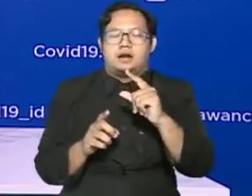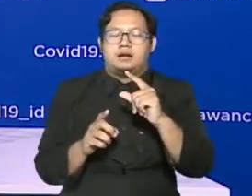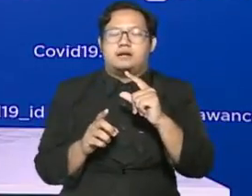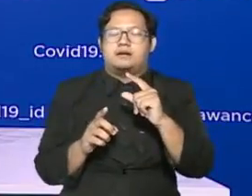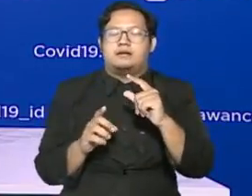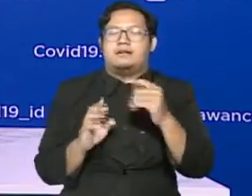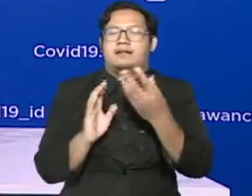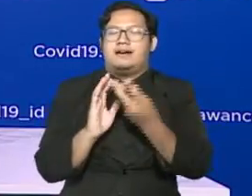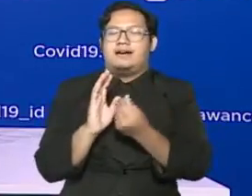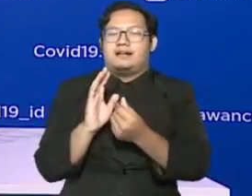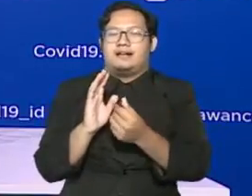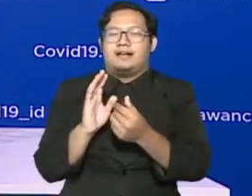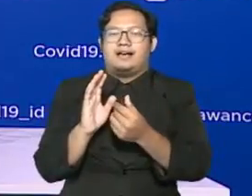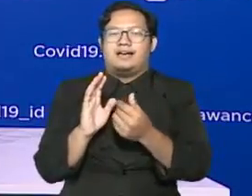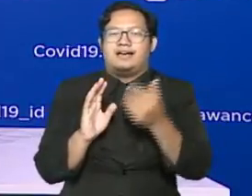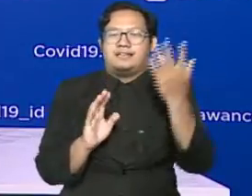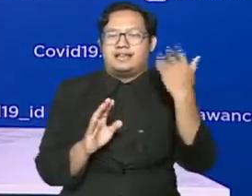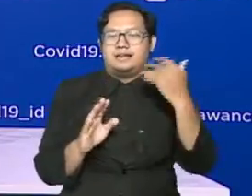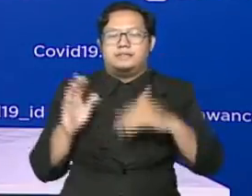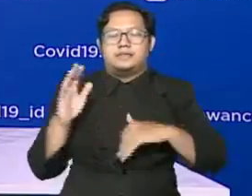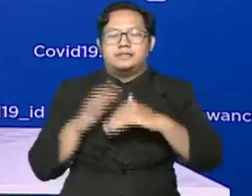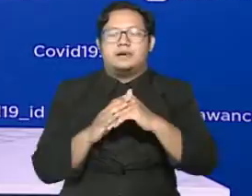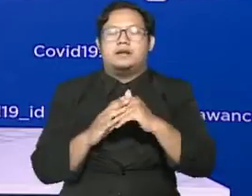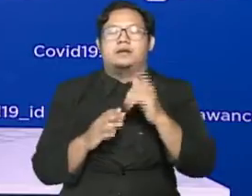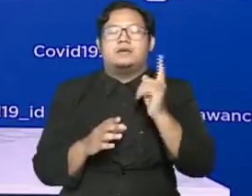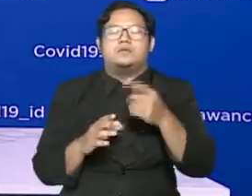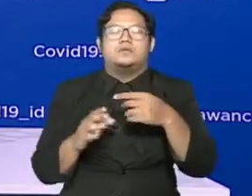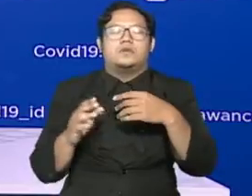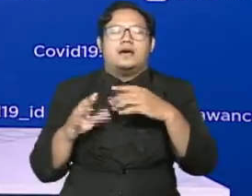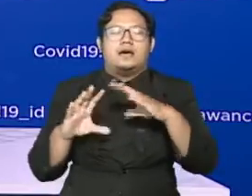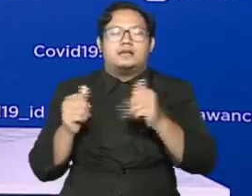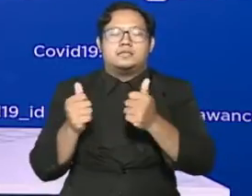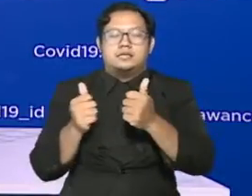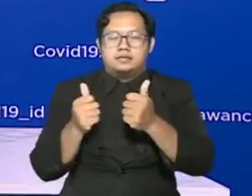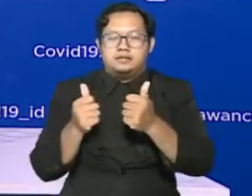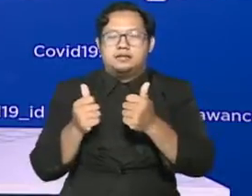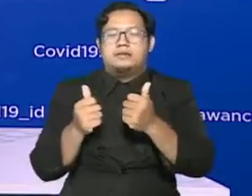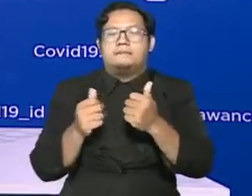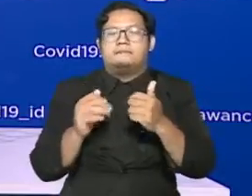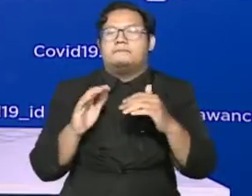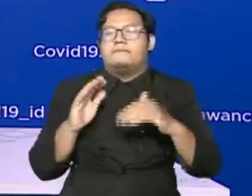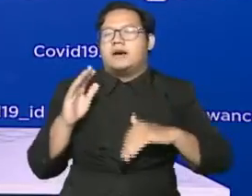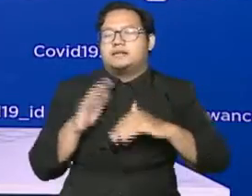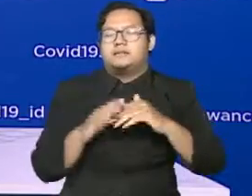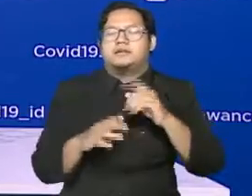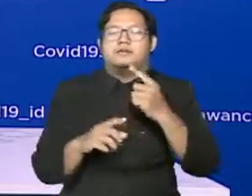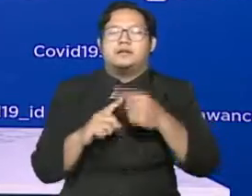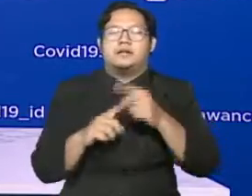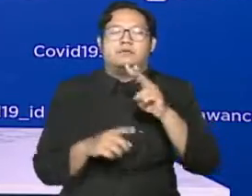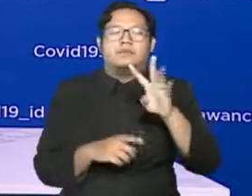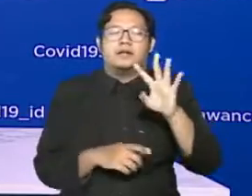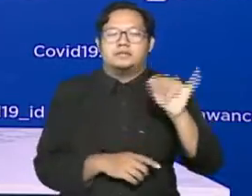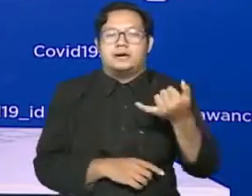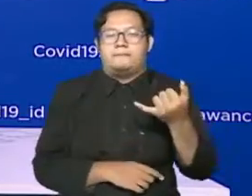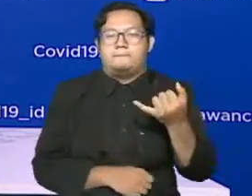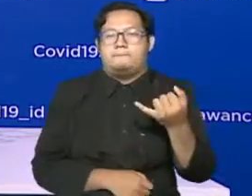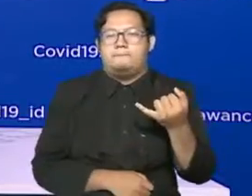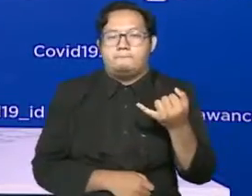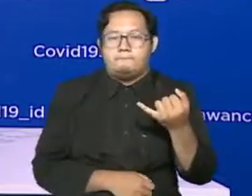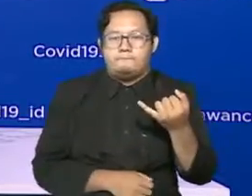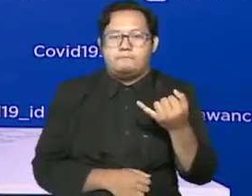tersebut dikeluarkan dengan durasi maksimal Sabtu kali 24jam dari pengambilan swap pada